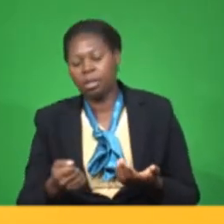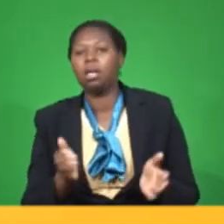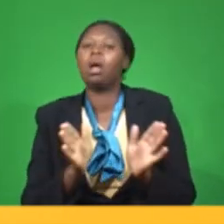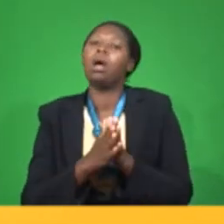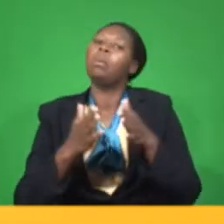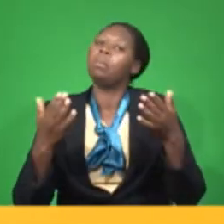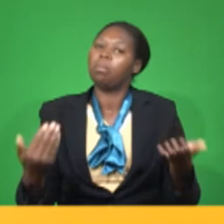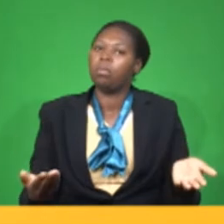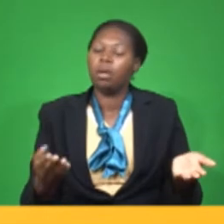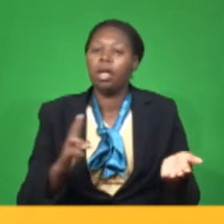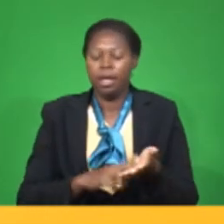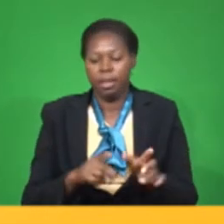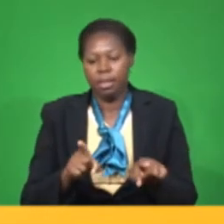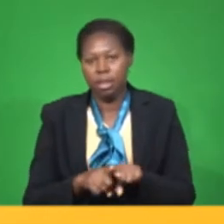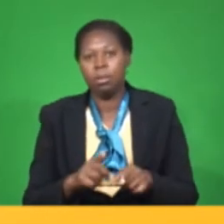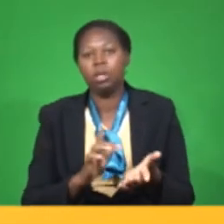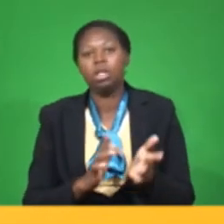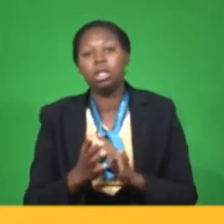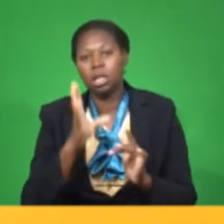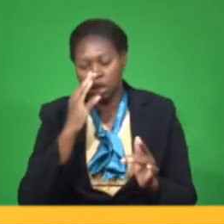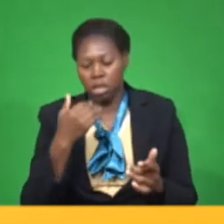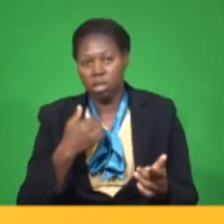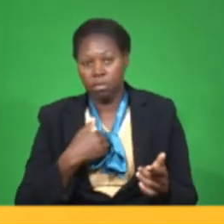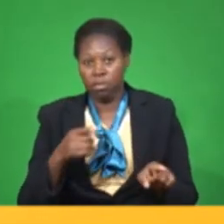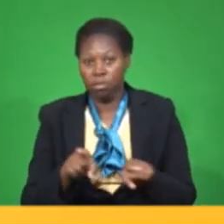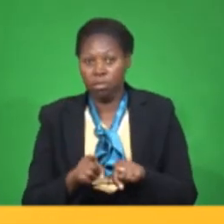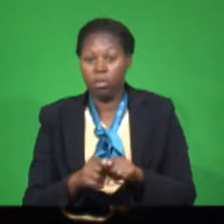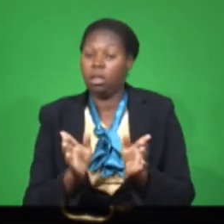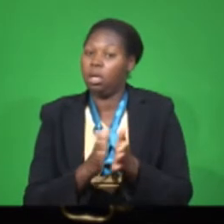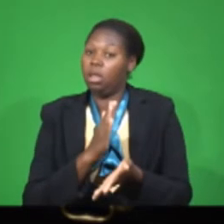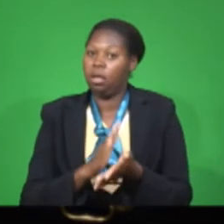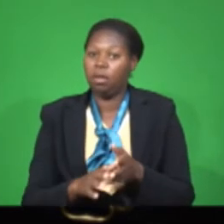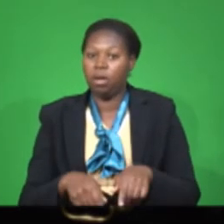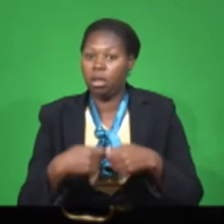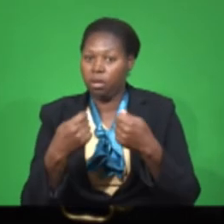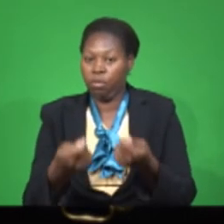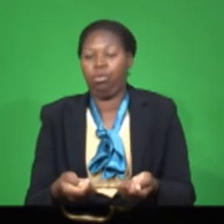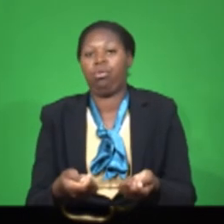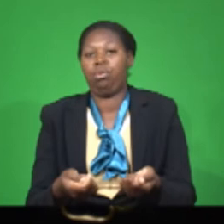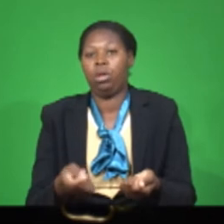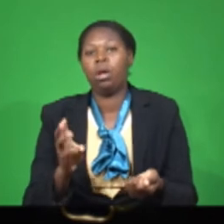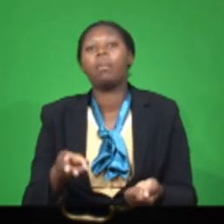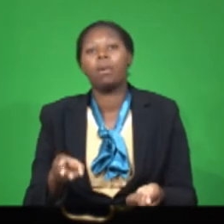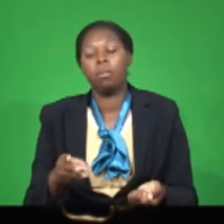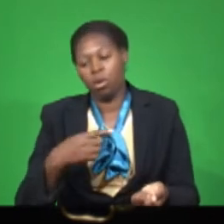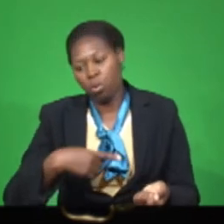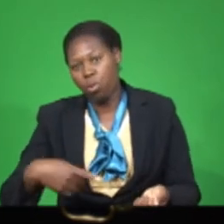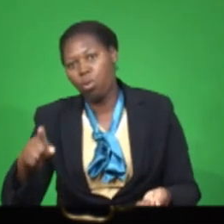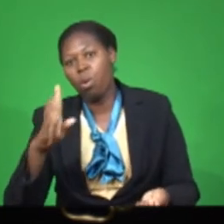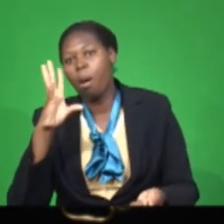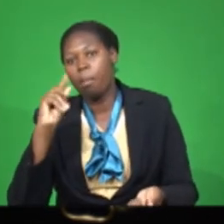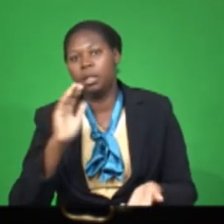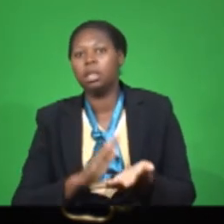neni handikupi mhosva. Enda hako usatadzezve. Now, mukadzi